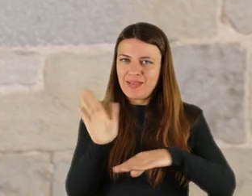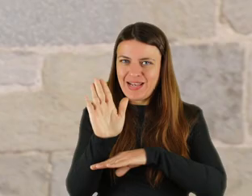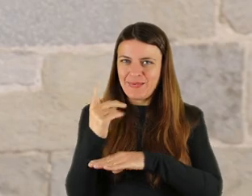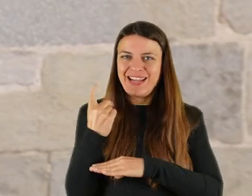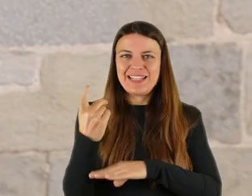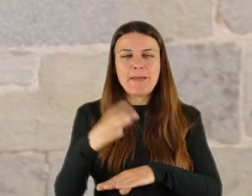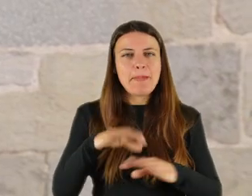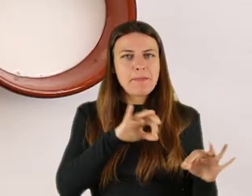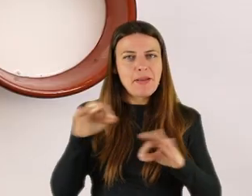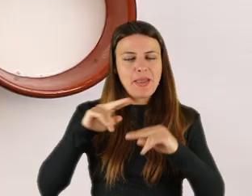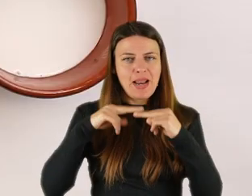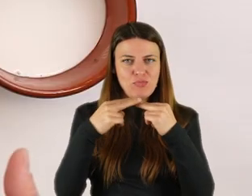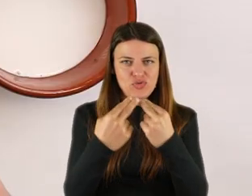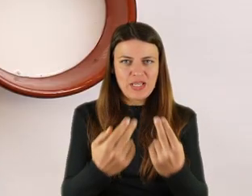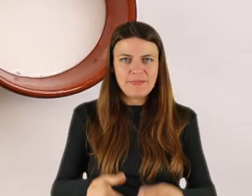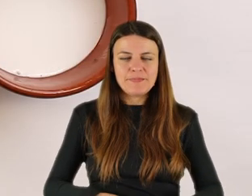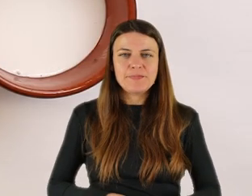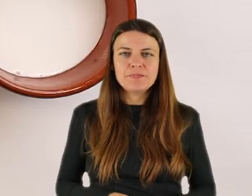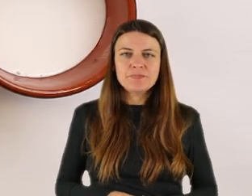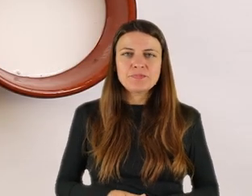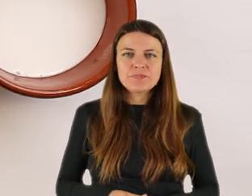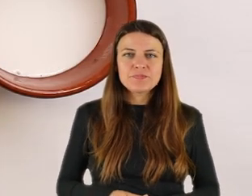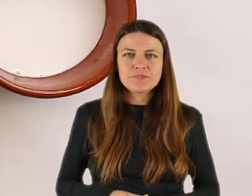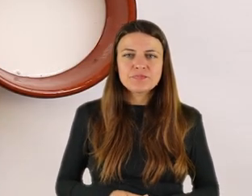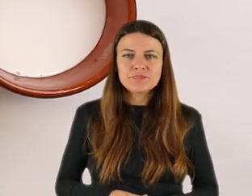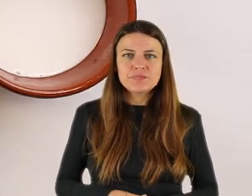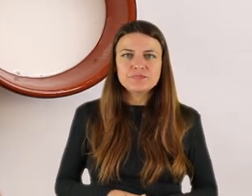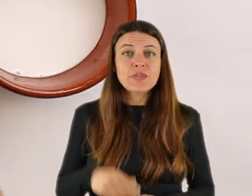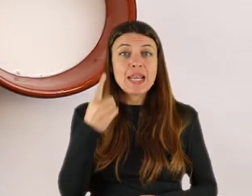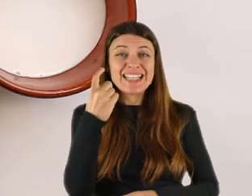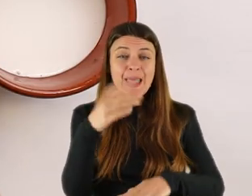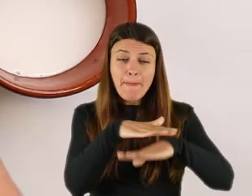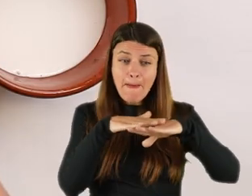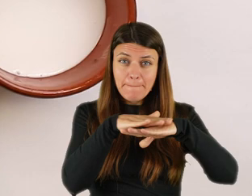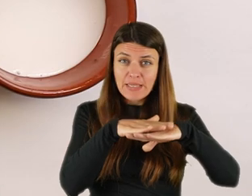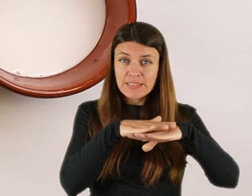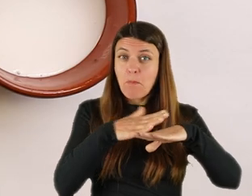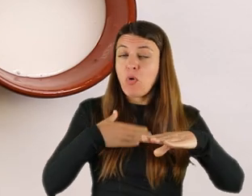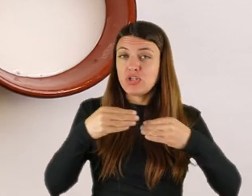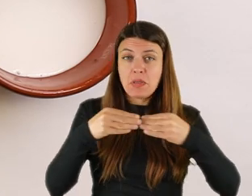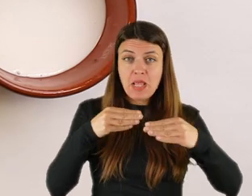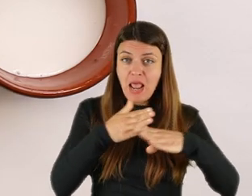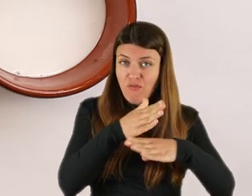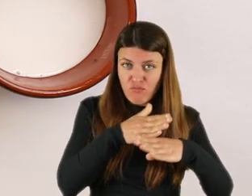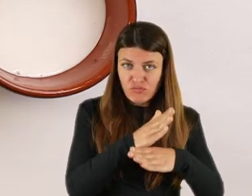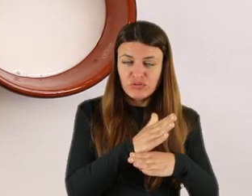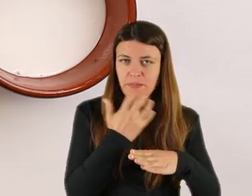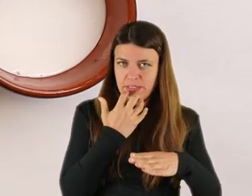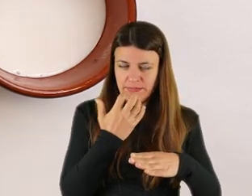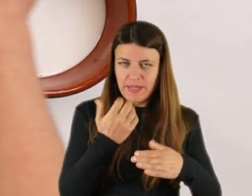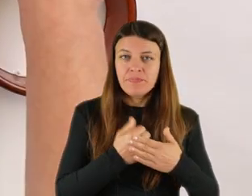fer el nostre mosaic. Per una banda, una base, que pot ser de fusta, per exemple.